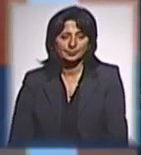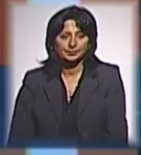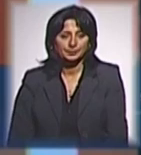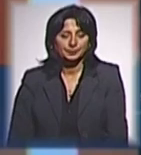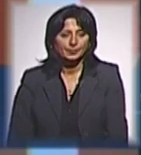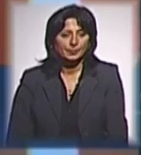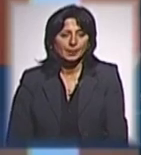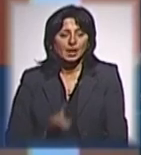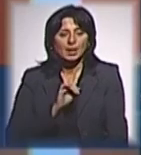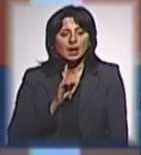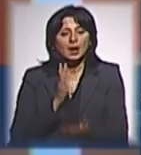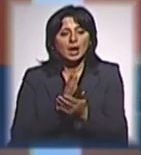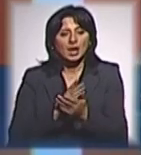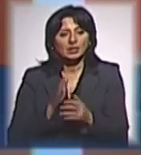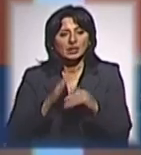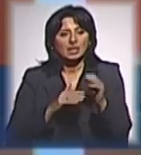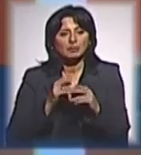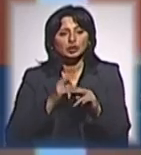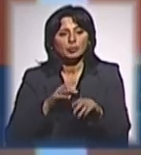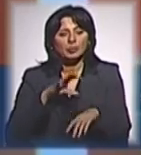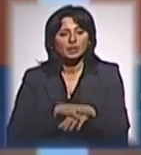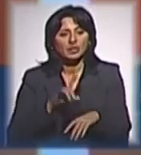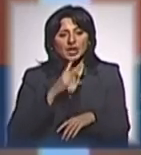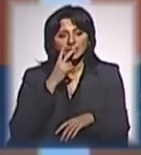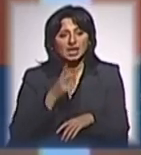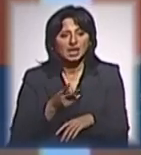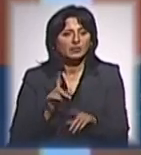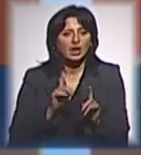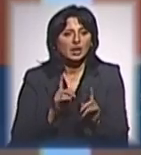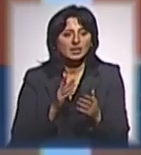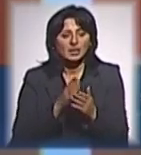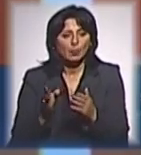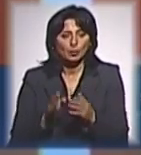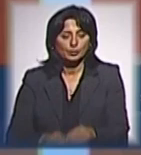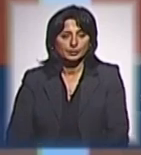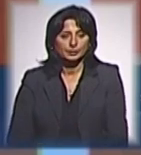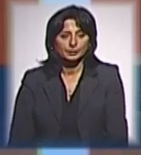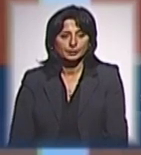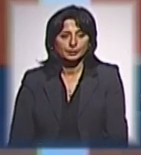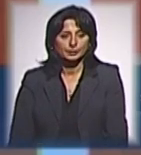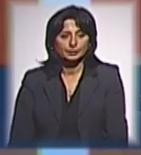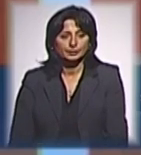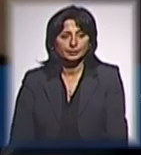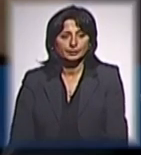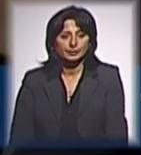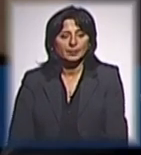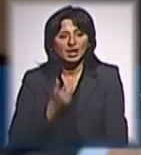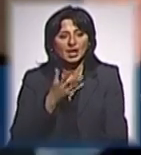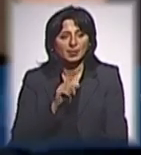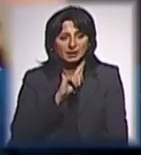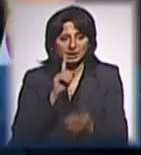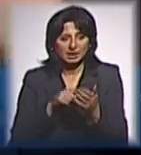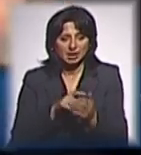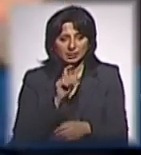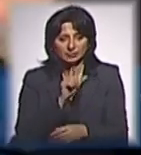ამასთან დაკავშირებით და რა არის ის ხელისშემშლელი ფაქტორები, რას ხედავთ, რას გამოყოფდით კონკრეტულად? ვაკის მაჟორიტარი საკითხს გამოყოფ